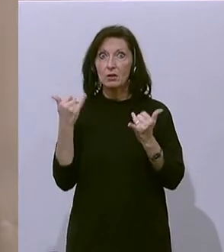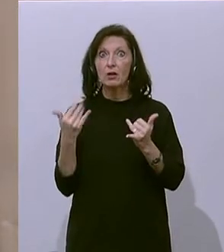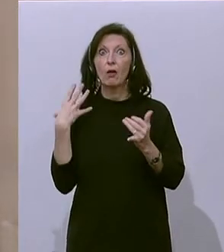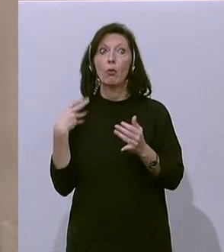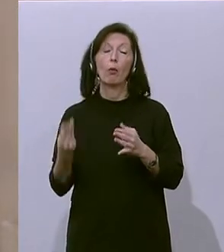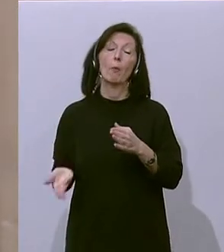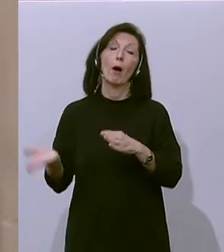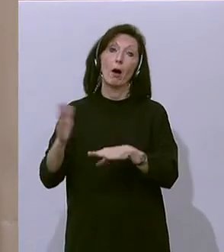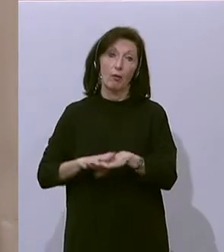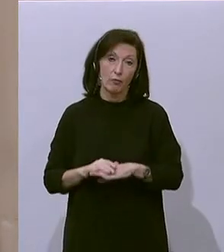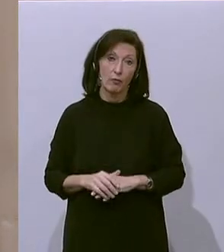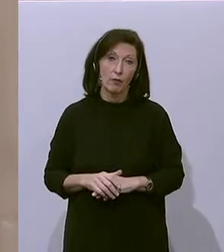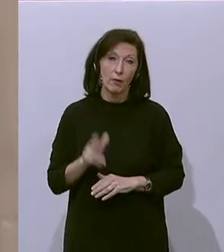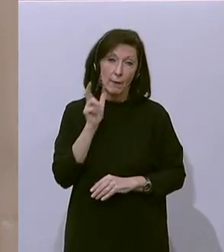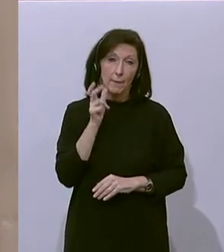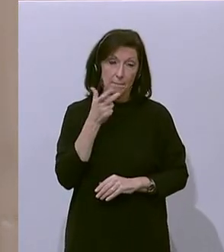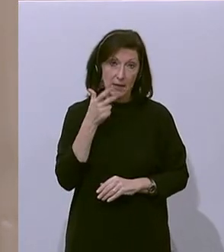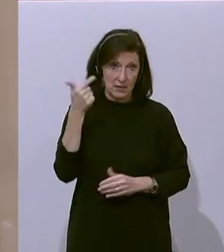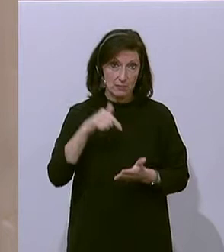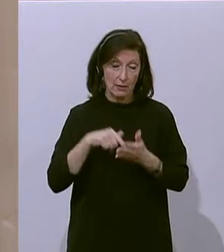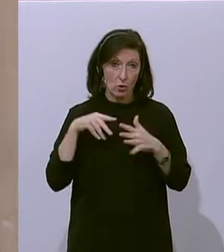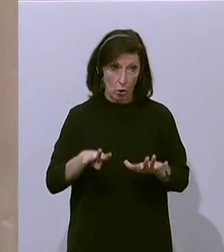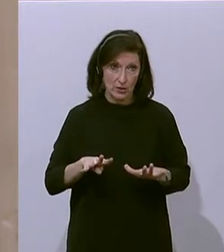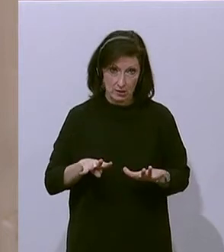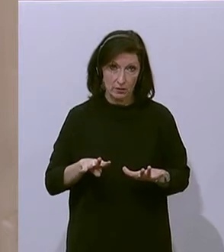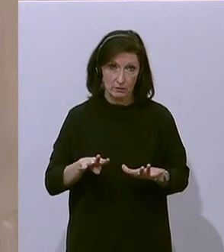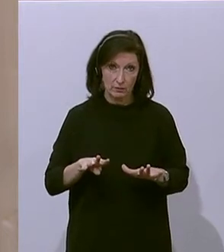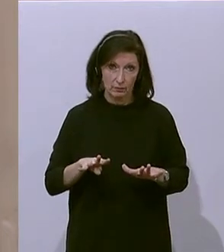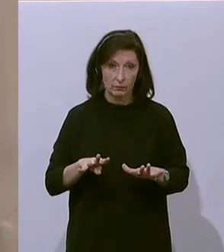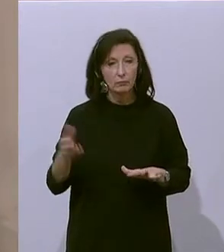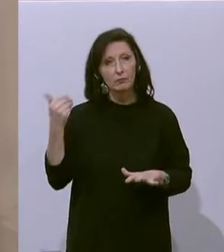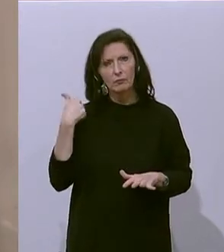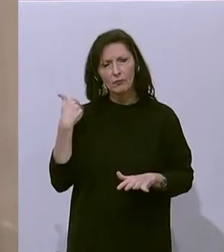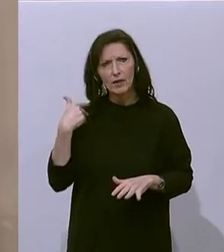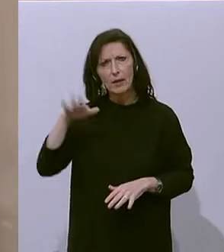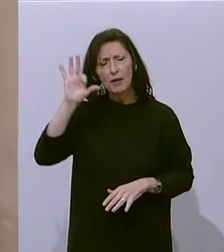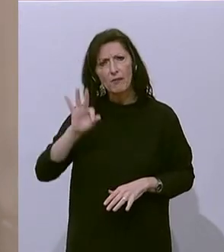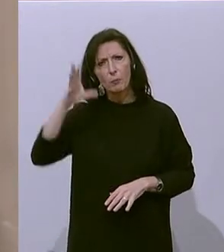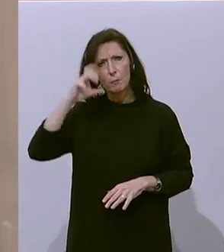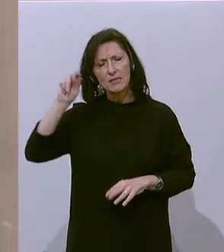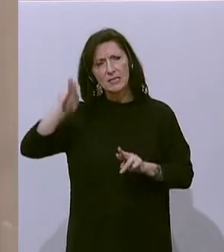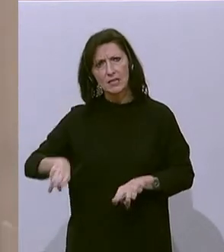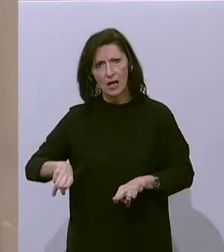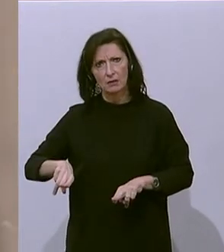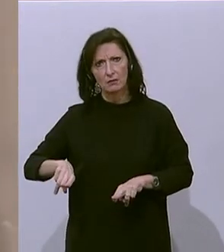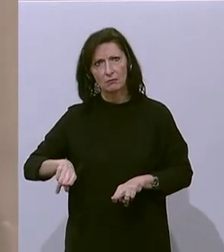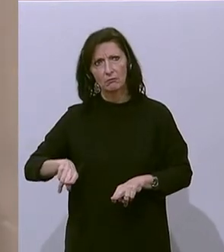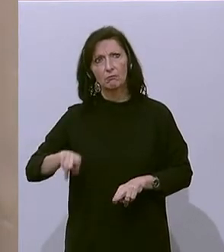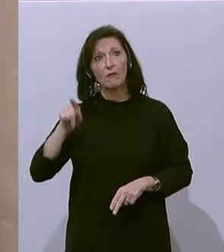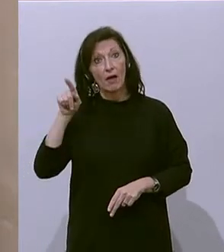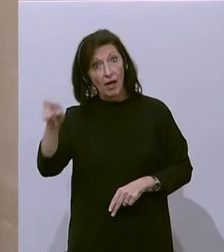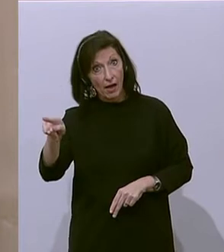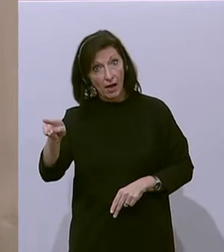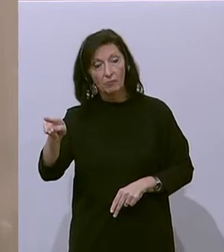weiter. Im März 2019 wurde ein FPÖ-Bezirksrat zum